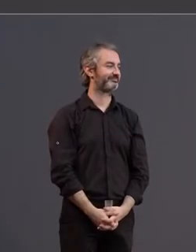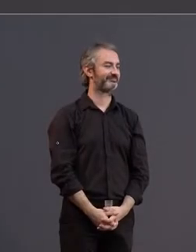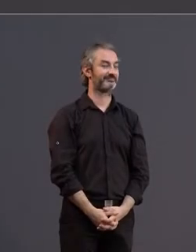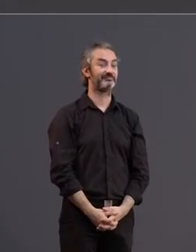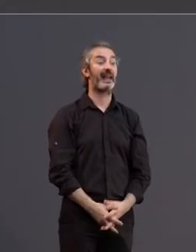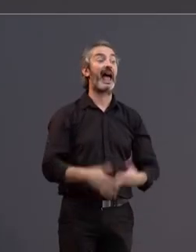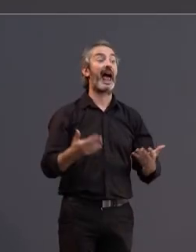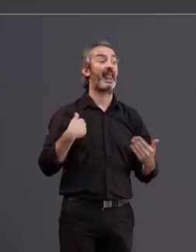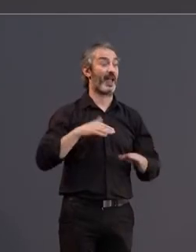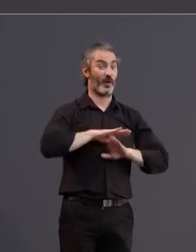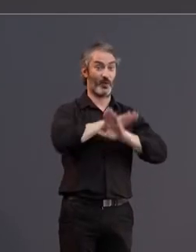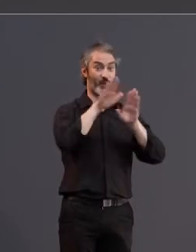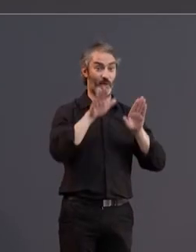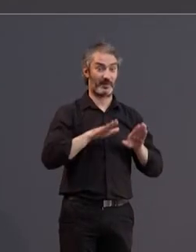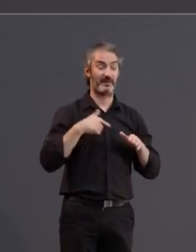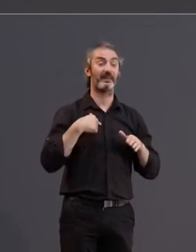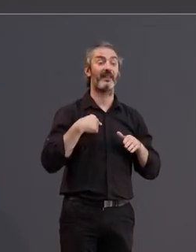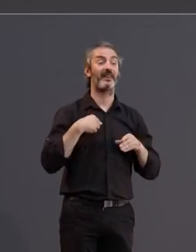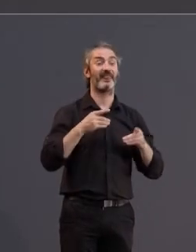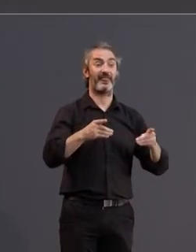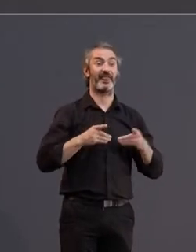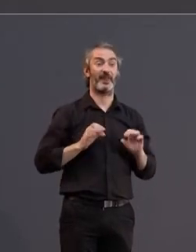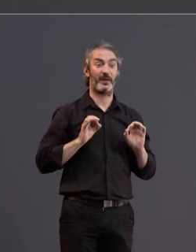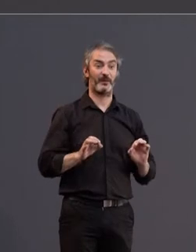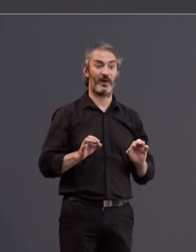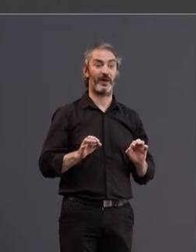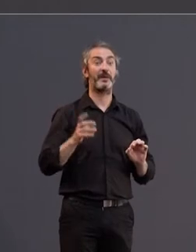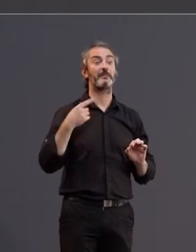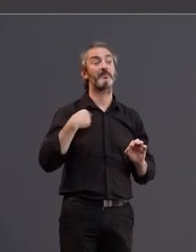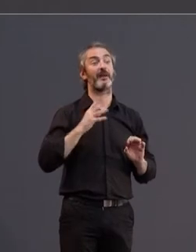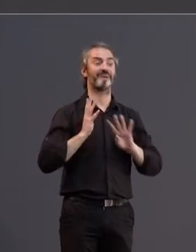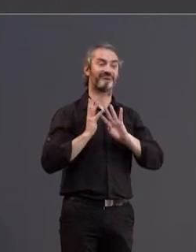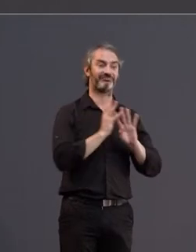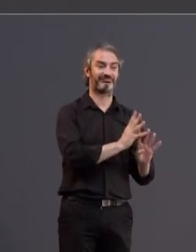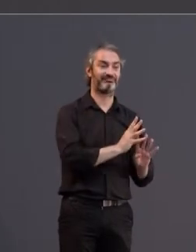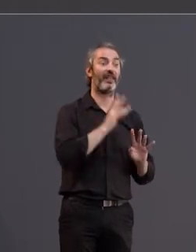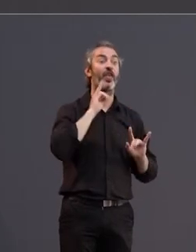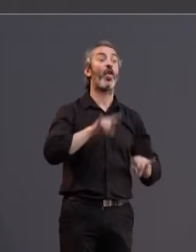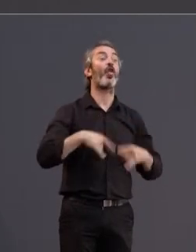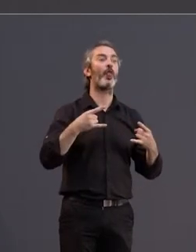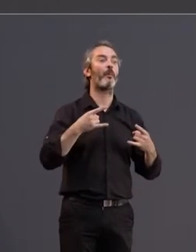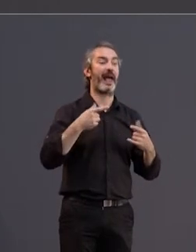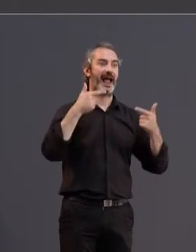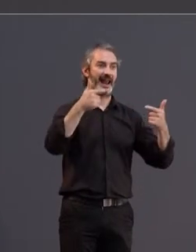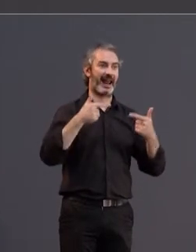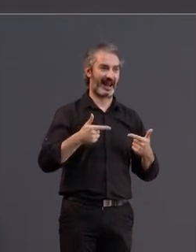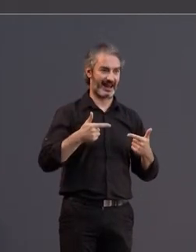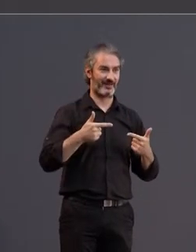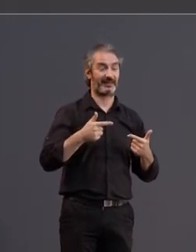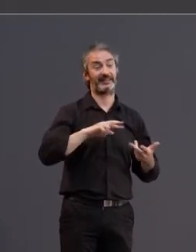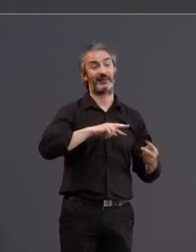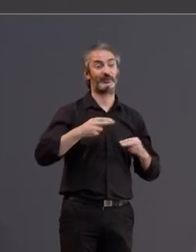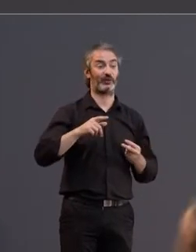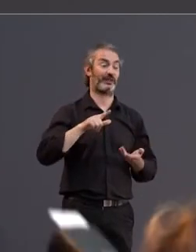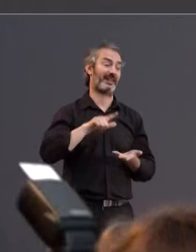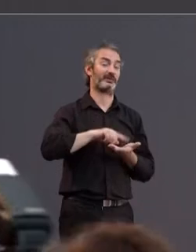I ara acabarem el lliurament de diplomes i la desfilada amb el doble grau en traducció, interpretació i llengües